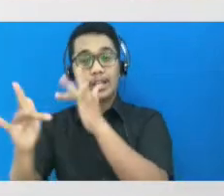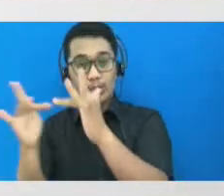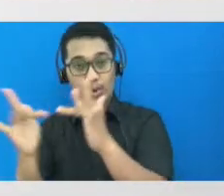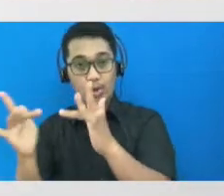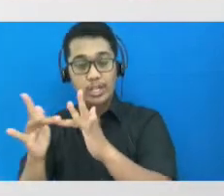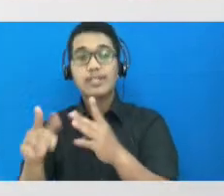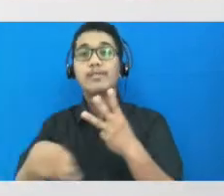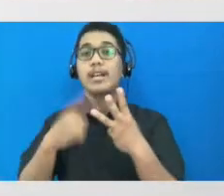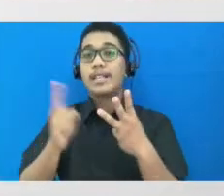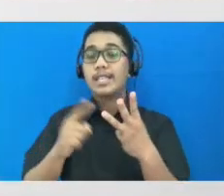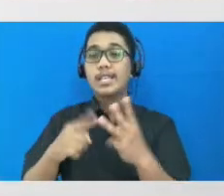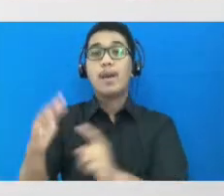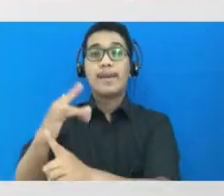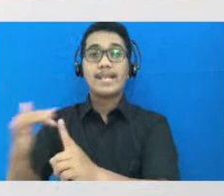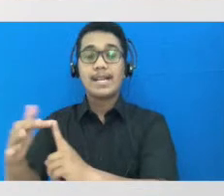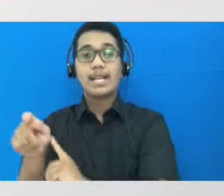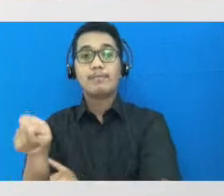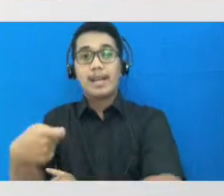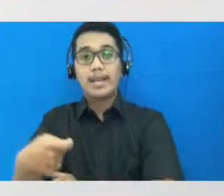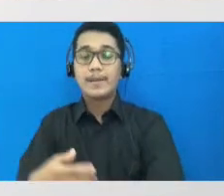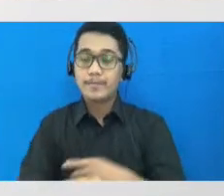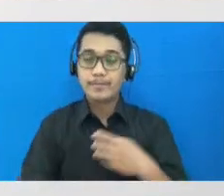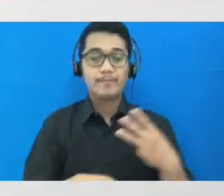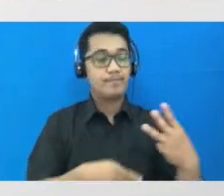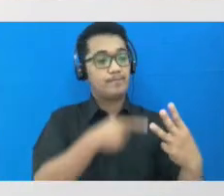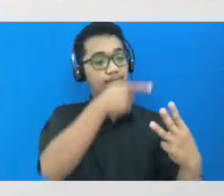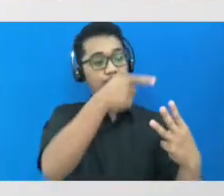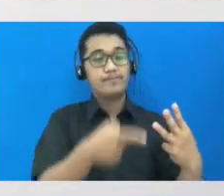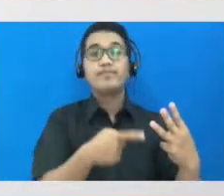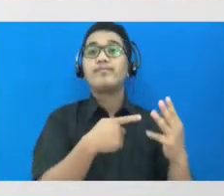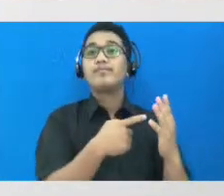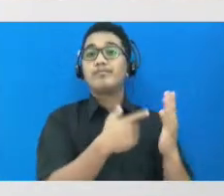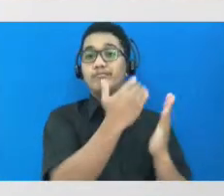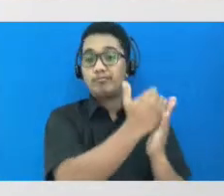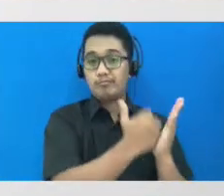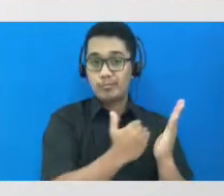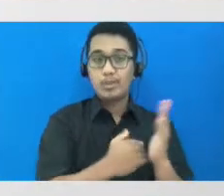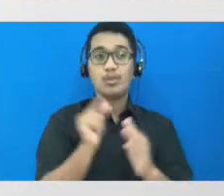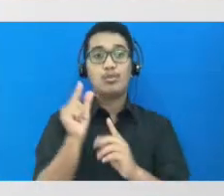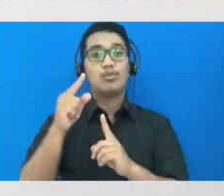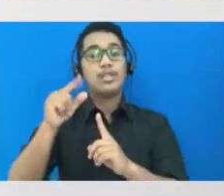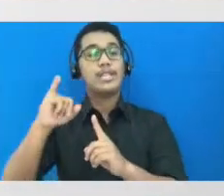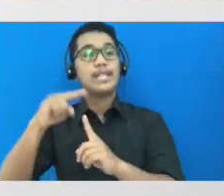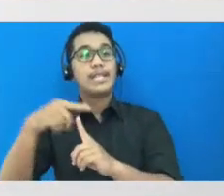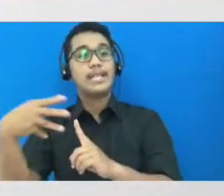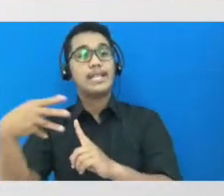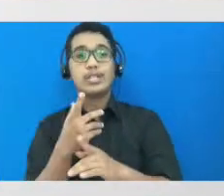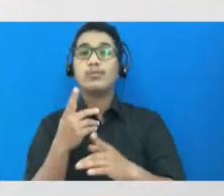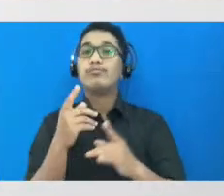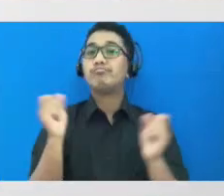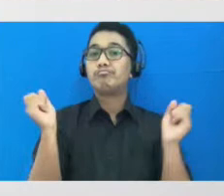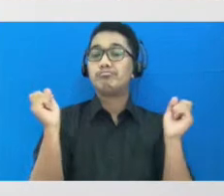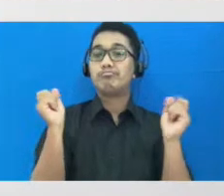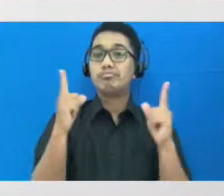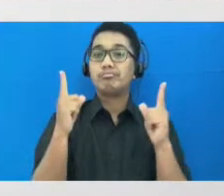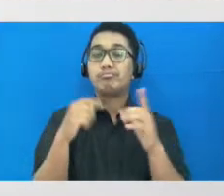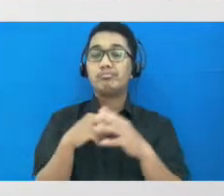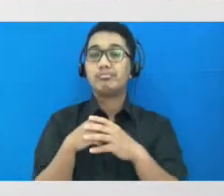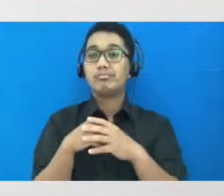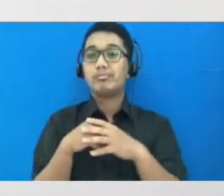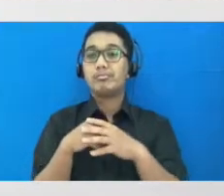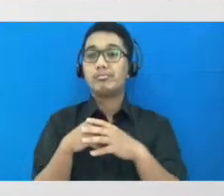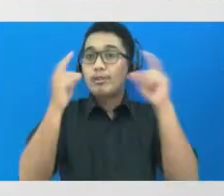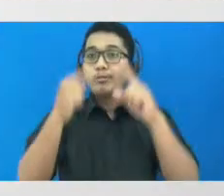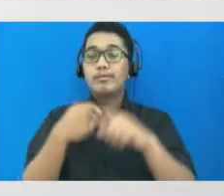pengguna. Konsep yang diangkat dari Undang-Undang ITE adalah shared roles dan juga shared responsibilities, karena